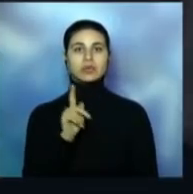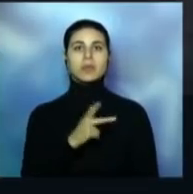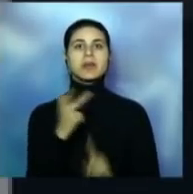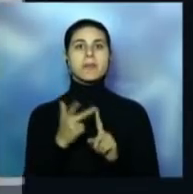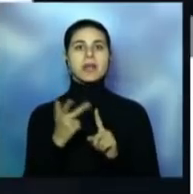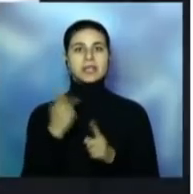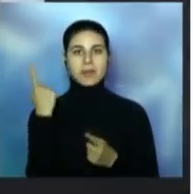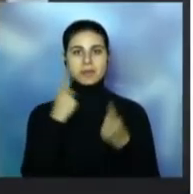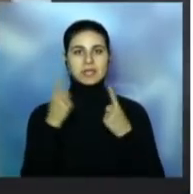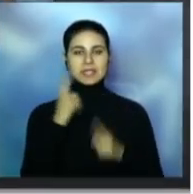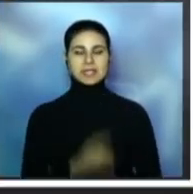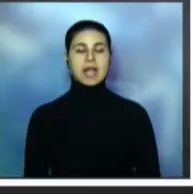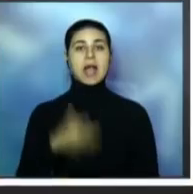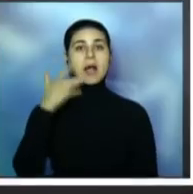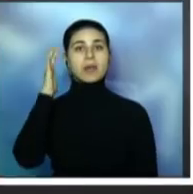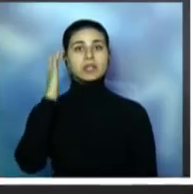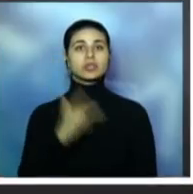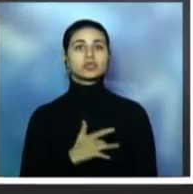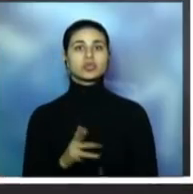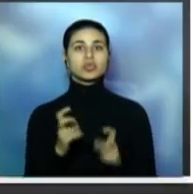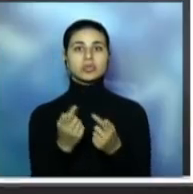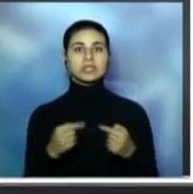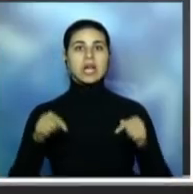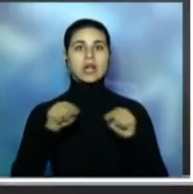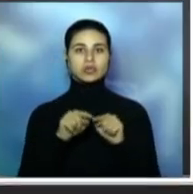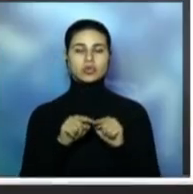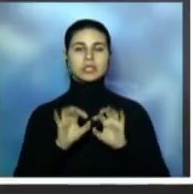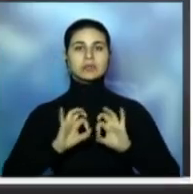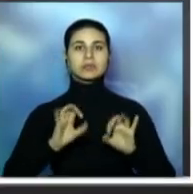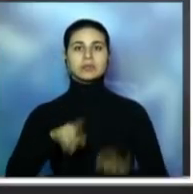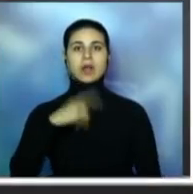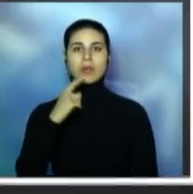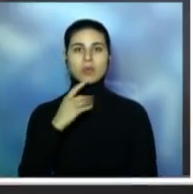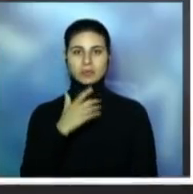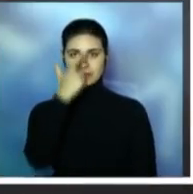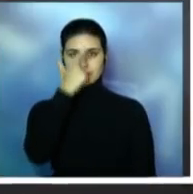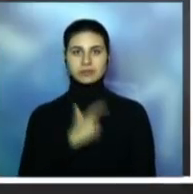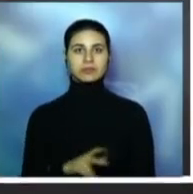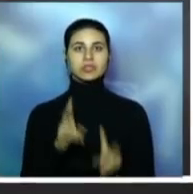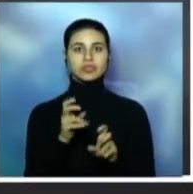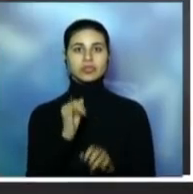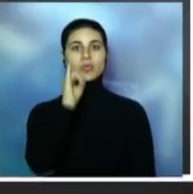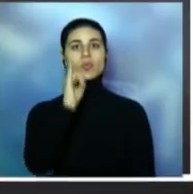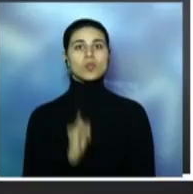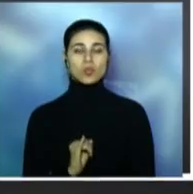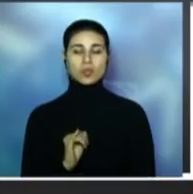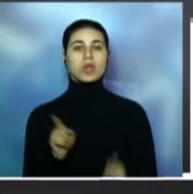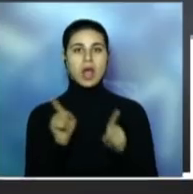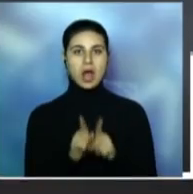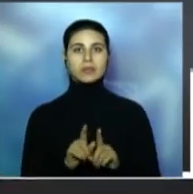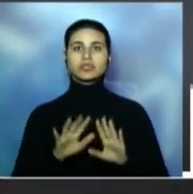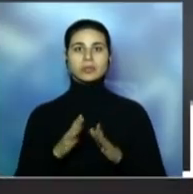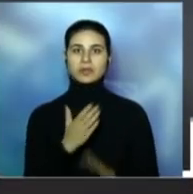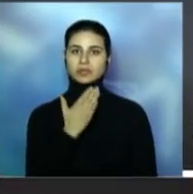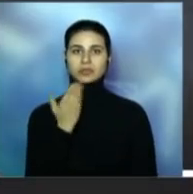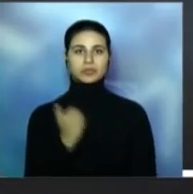მითია. ამერიკის გულის ასოციაციის განცხადებით, სხეულის ფორმას და სიგამხდრეს მნიშვნელობა ამ შემთხვევაში არ